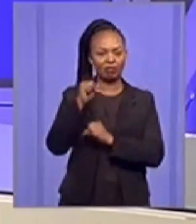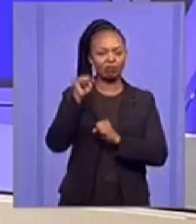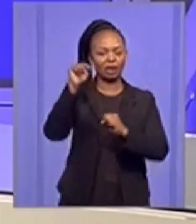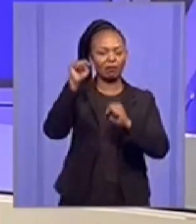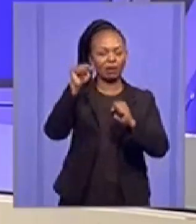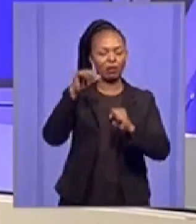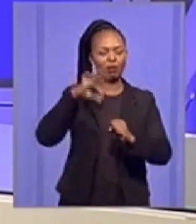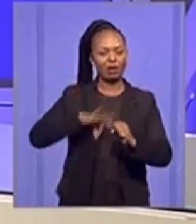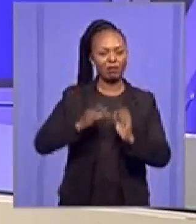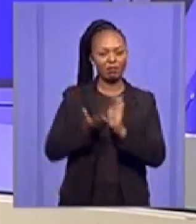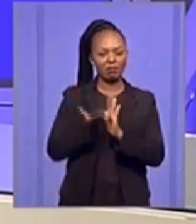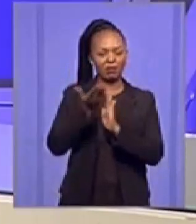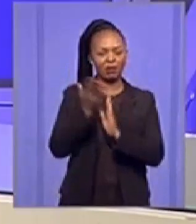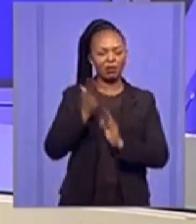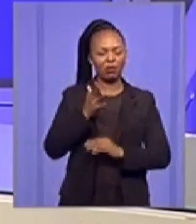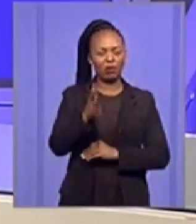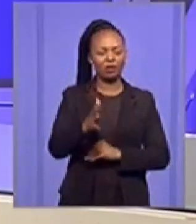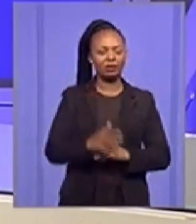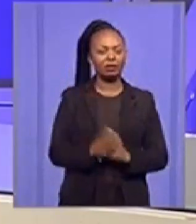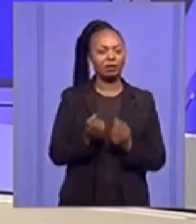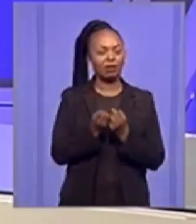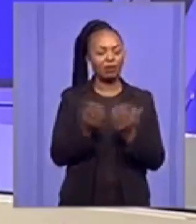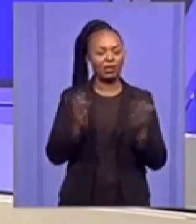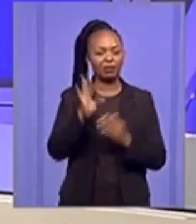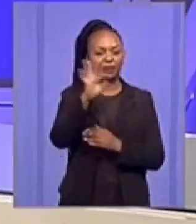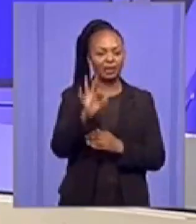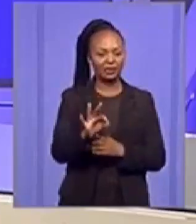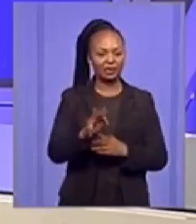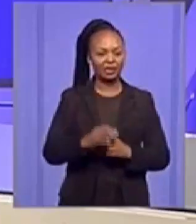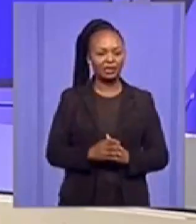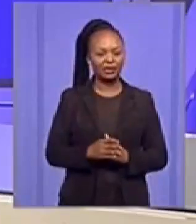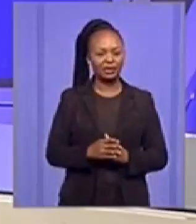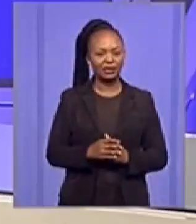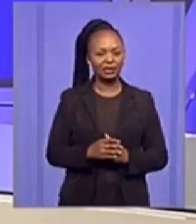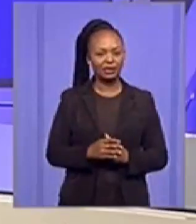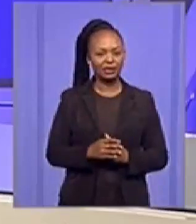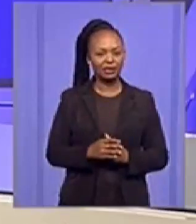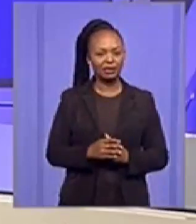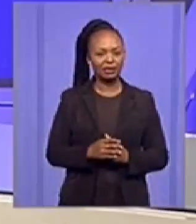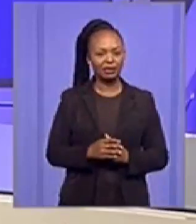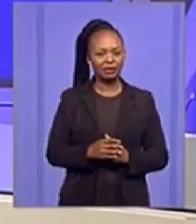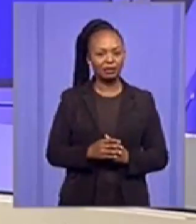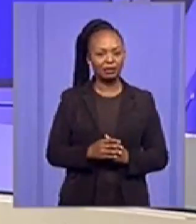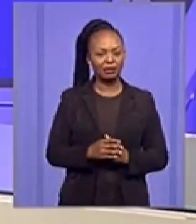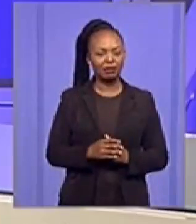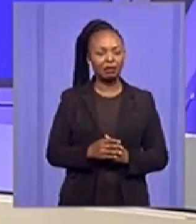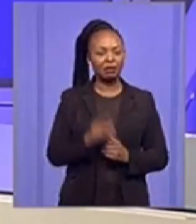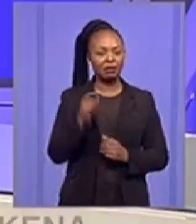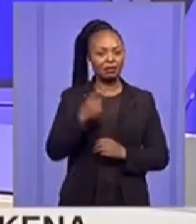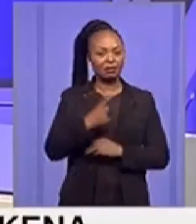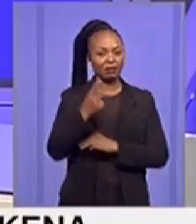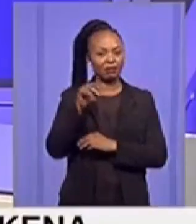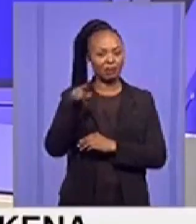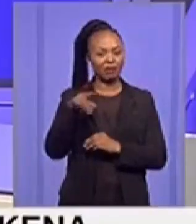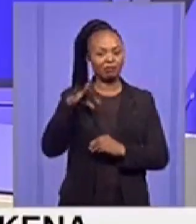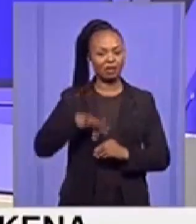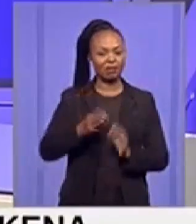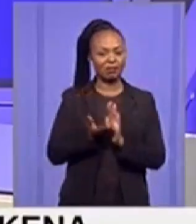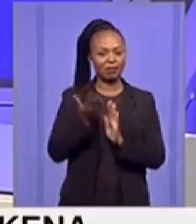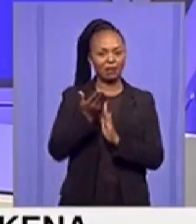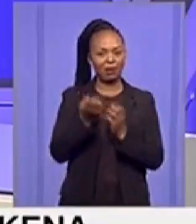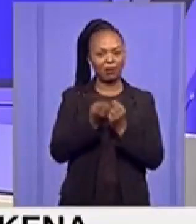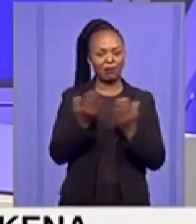meputso ka diperesente tse kabang tsa babedi ka jeno mo ba tsekang nye ya bobedi ho nyolela meputso ka diperesente